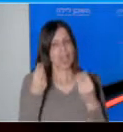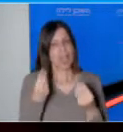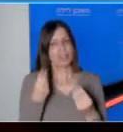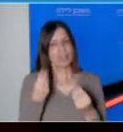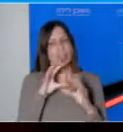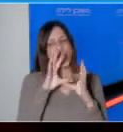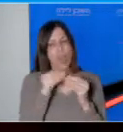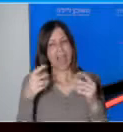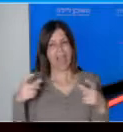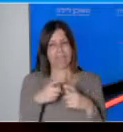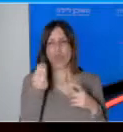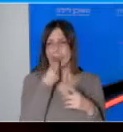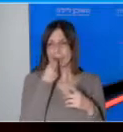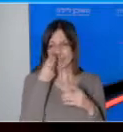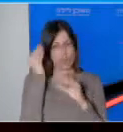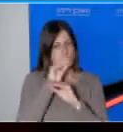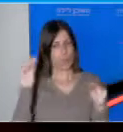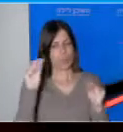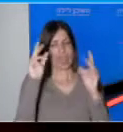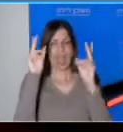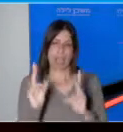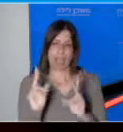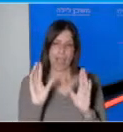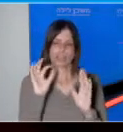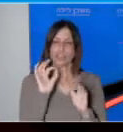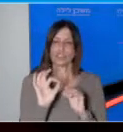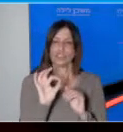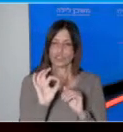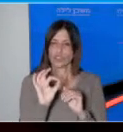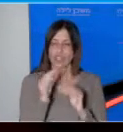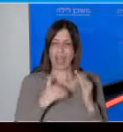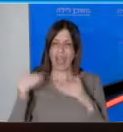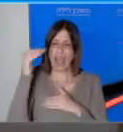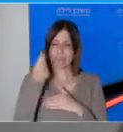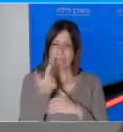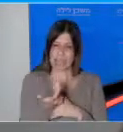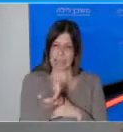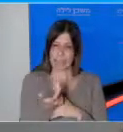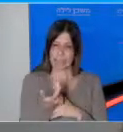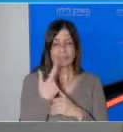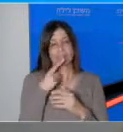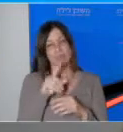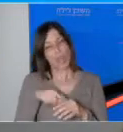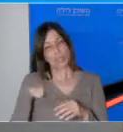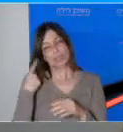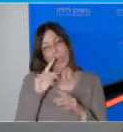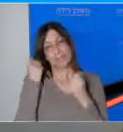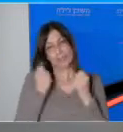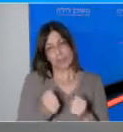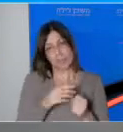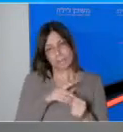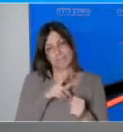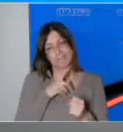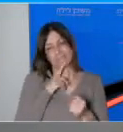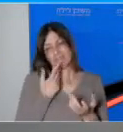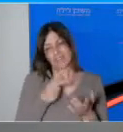okay. חברות המזון מודיעות על הקפאה לפחות של העלאת מחירים. לאורך זמן לא בטוח שזה יספיק, כי